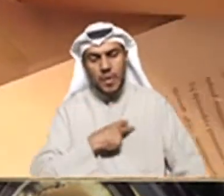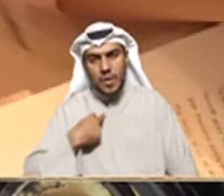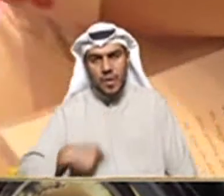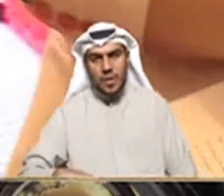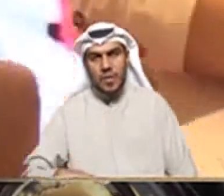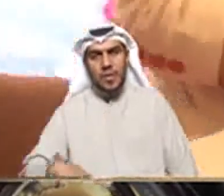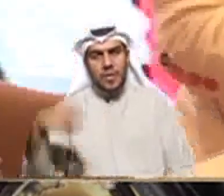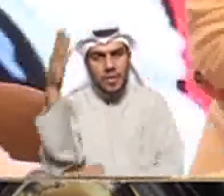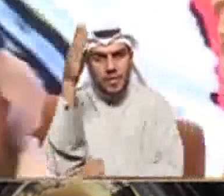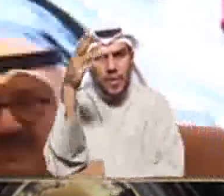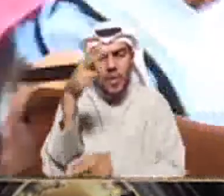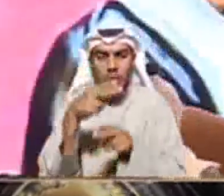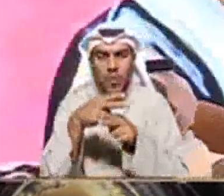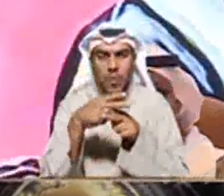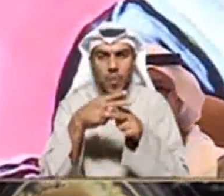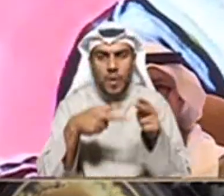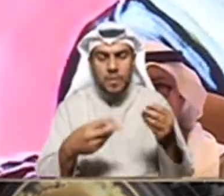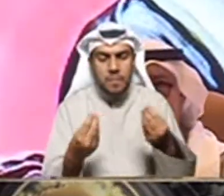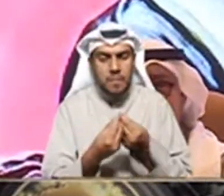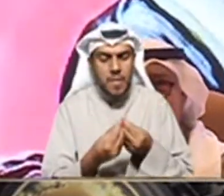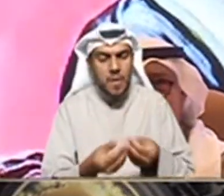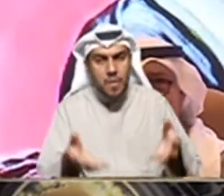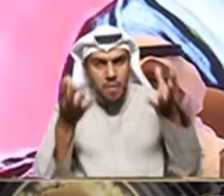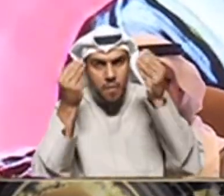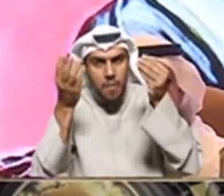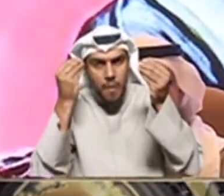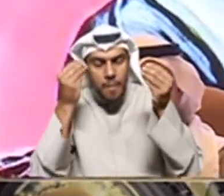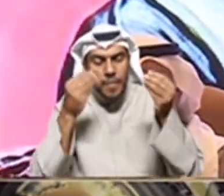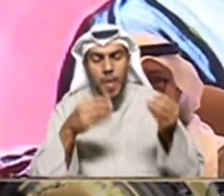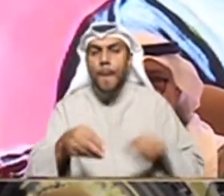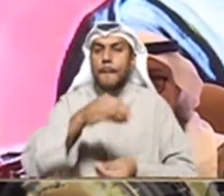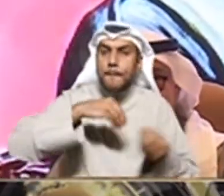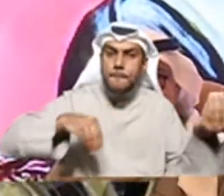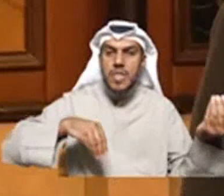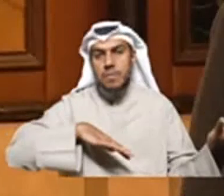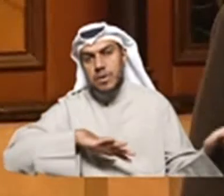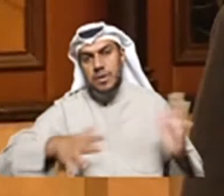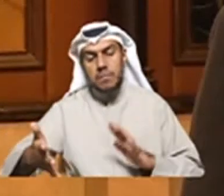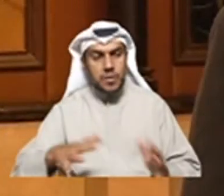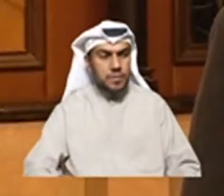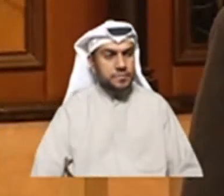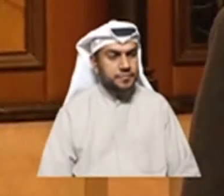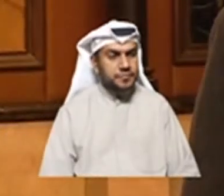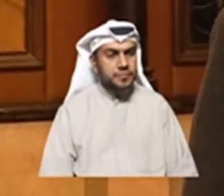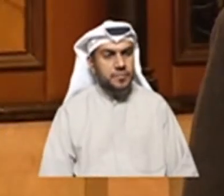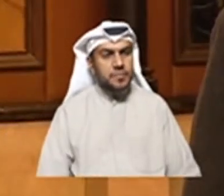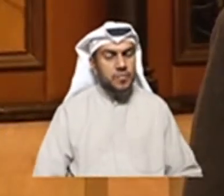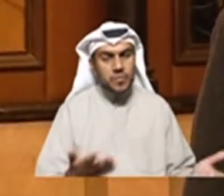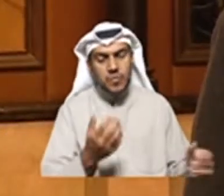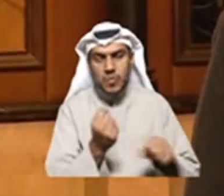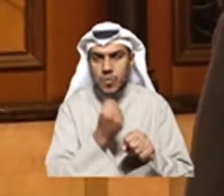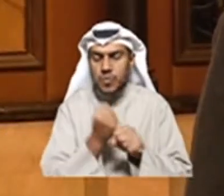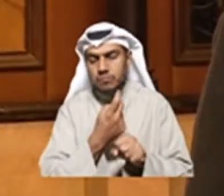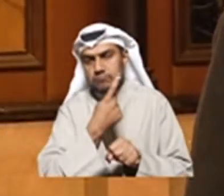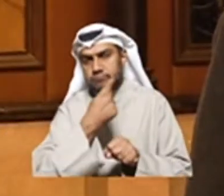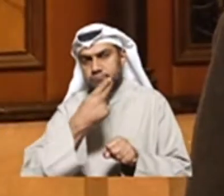الكويت بغرض تطوير التبادل الفكري والأكاديمي بين البلدين الصديقين. طيف واسع من الفعاليات